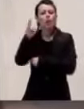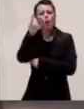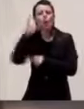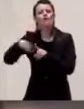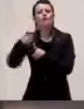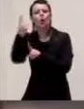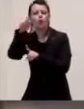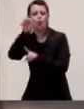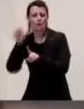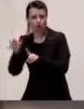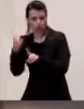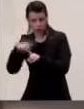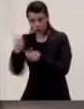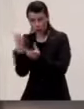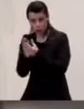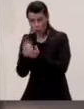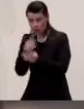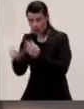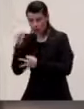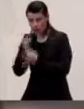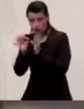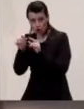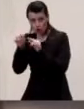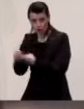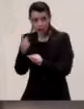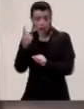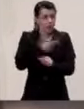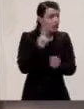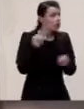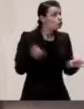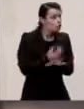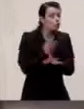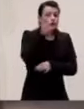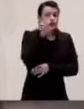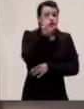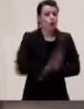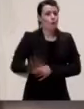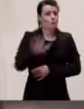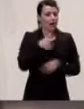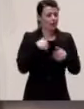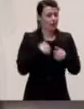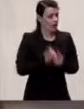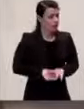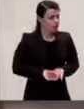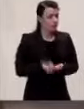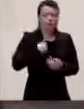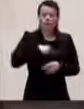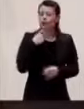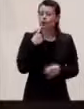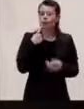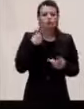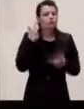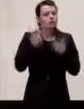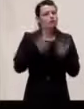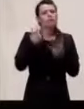all'1,1%. Certo, ma questo è quello che è successo in Regione Lombardia, noi l'abbiamo sempre detto, cioè